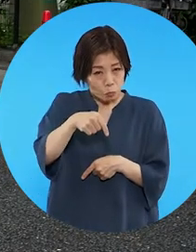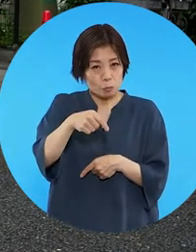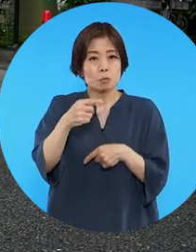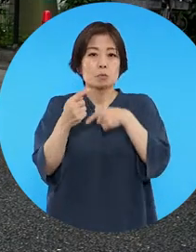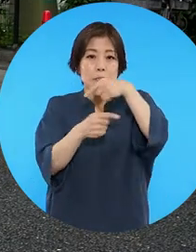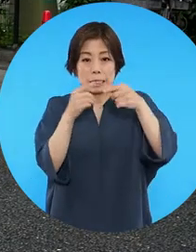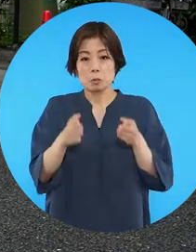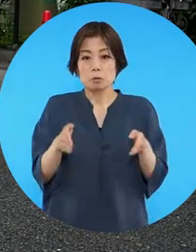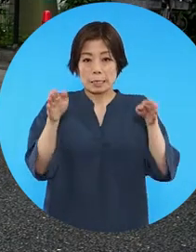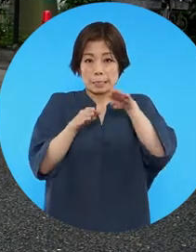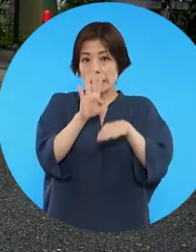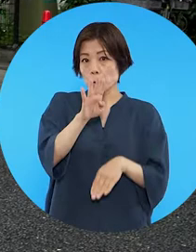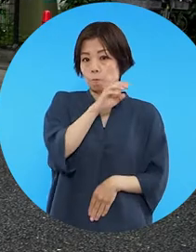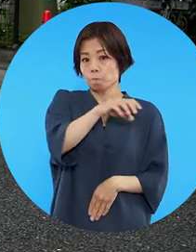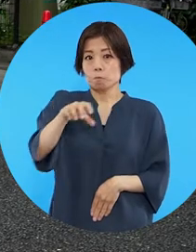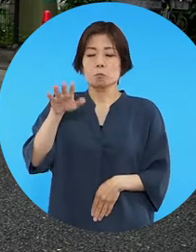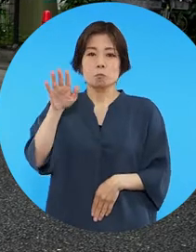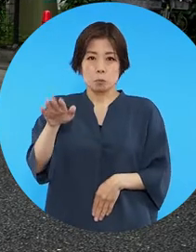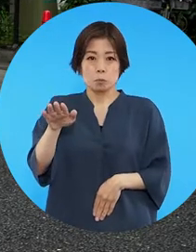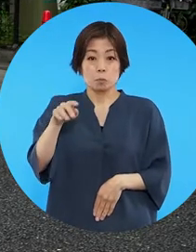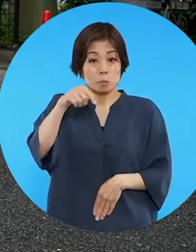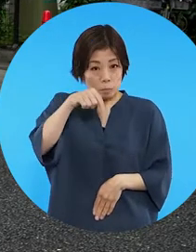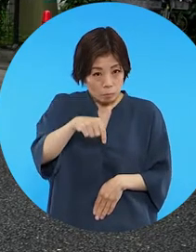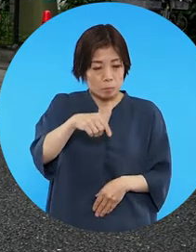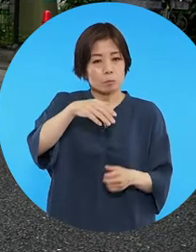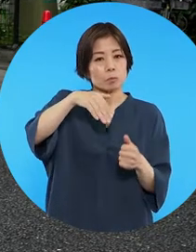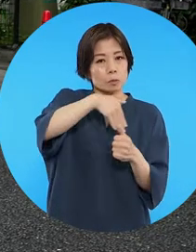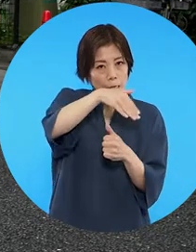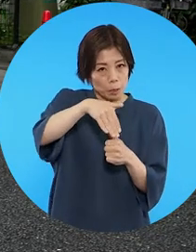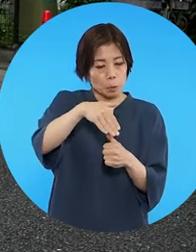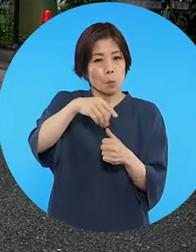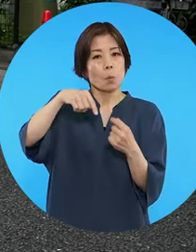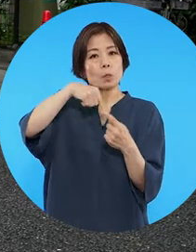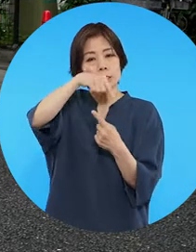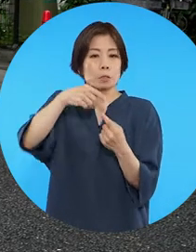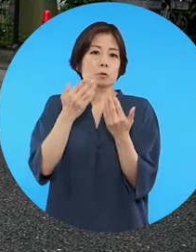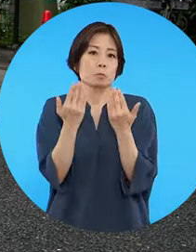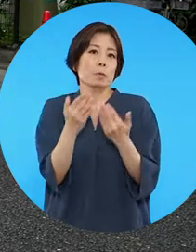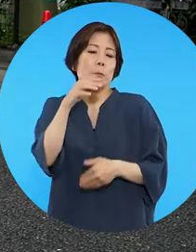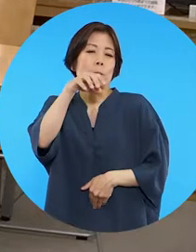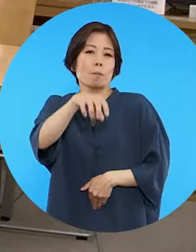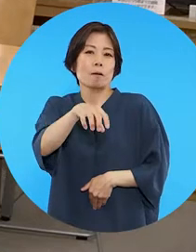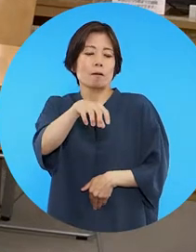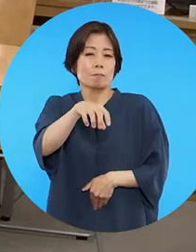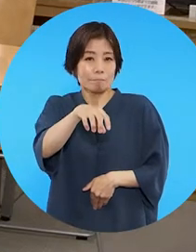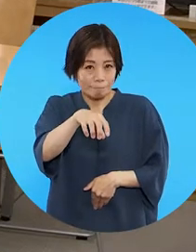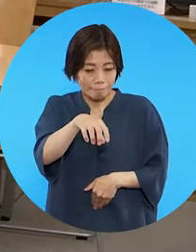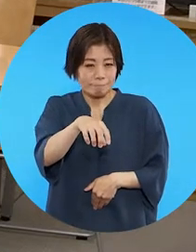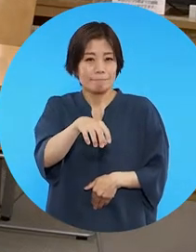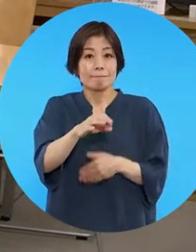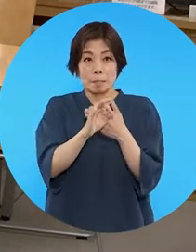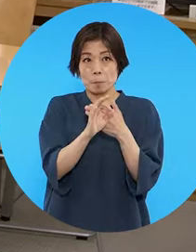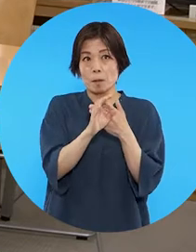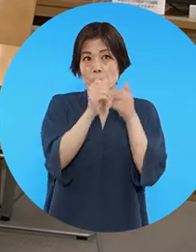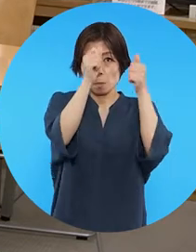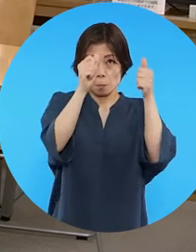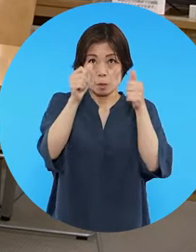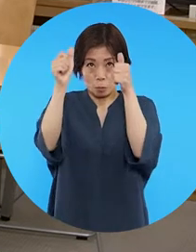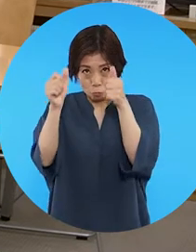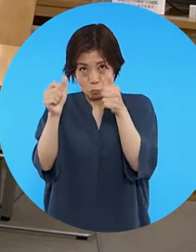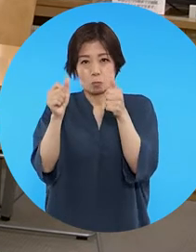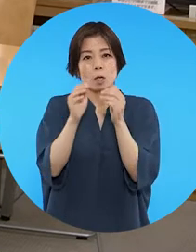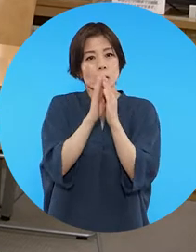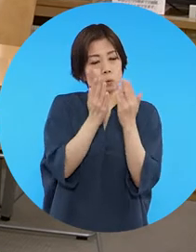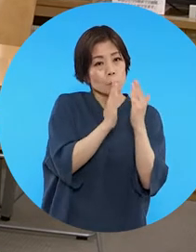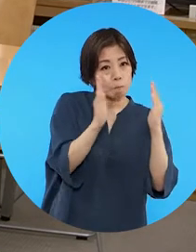4カ所あるリサイクルセンターは環境リサイクル学習の拠点です。パネルや図書などで